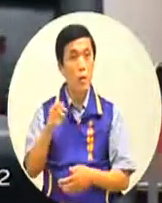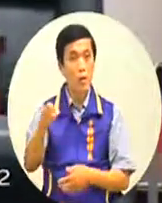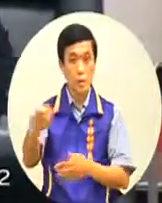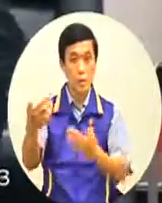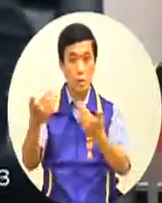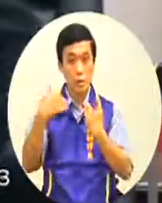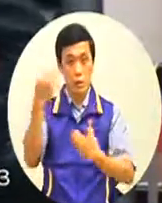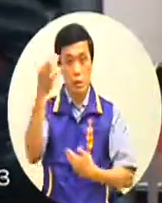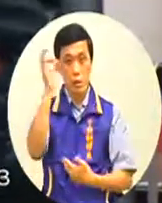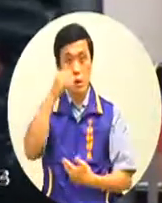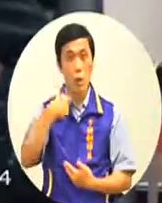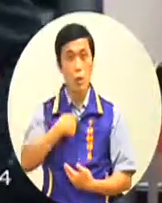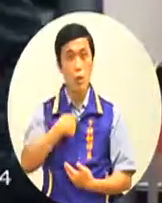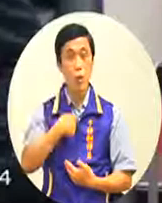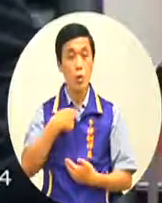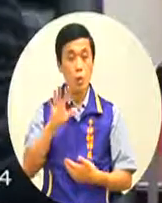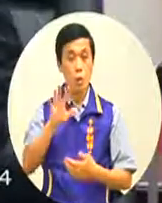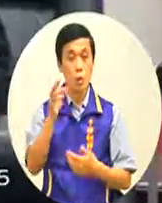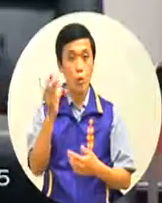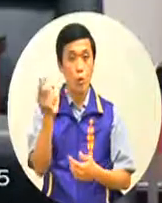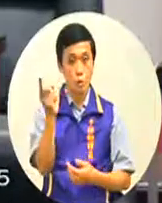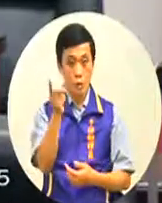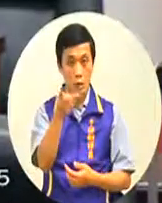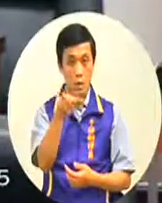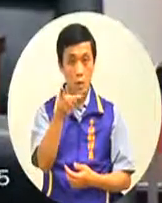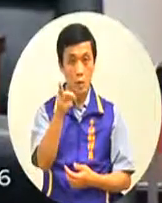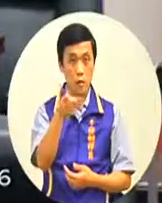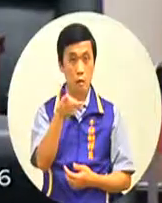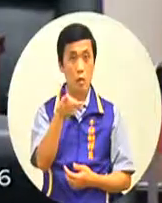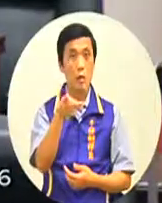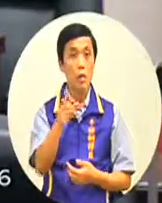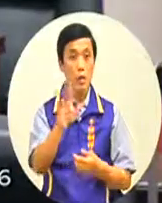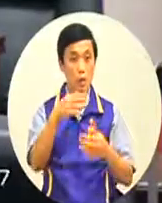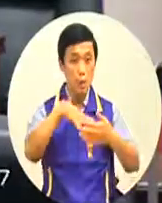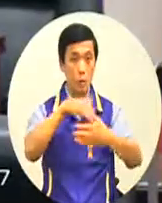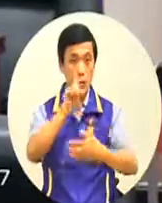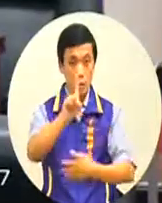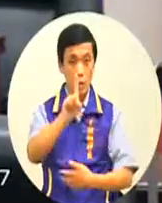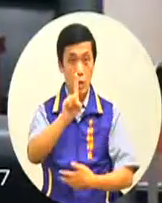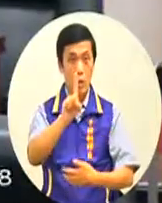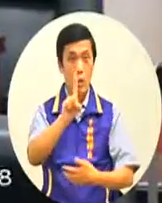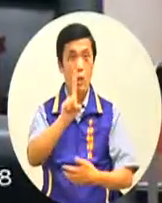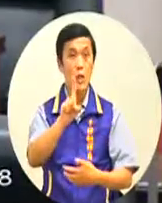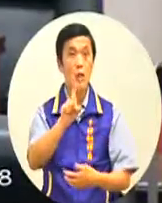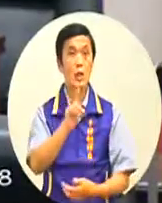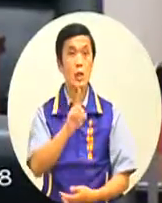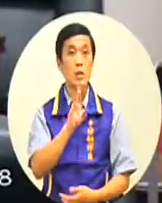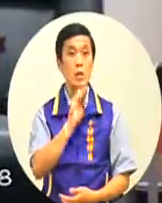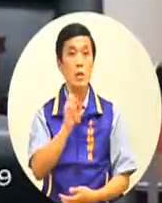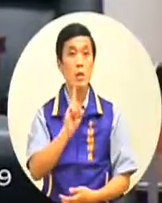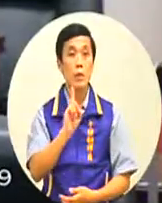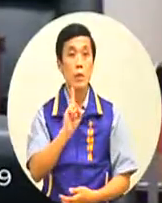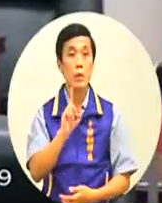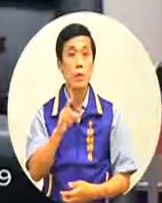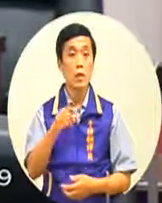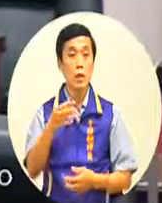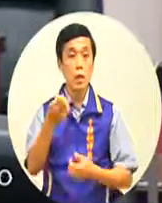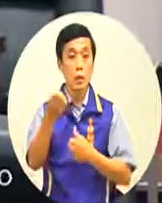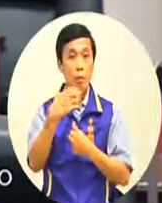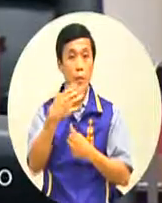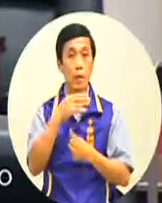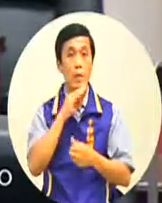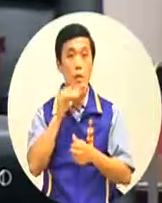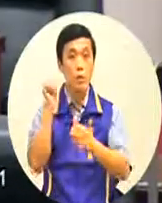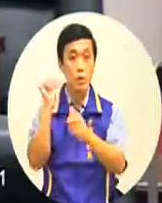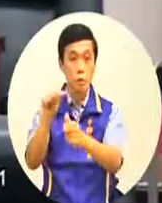起来订正我两件啊，一件吼、哦、两万，陈述意见罚三万